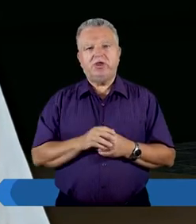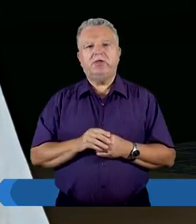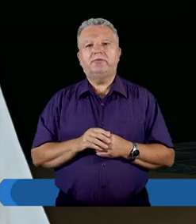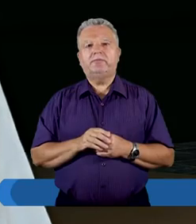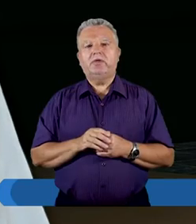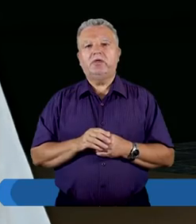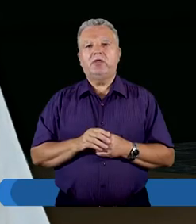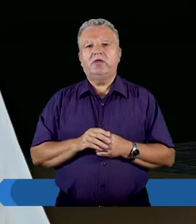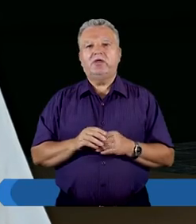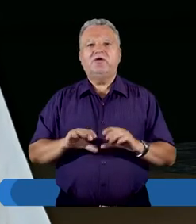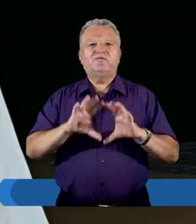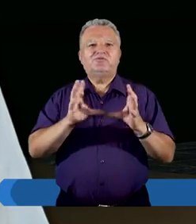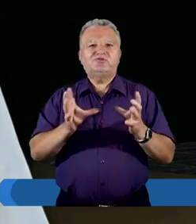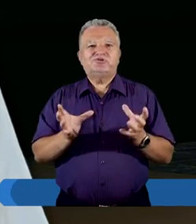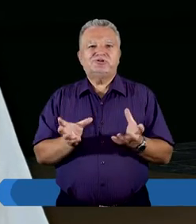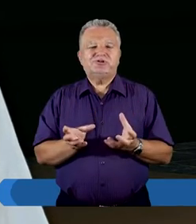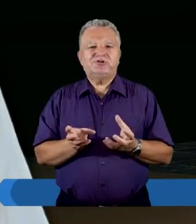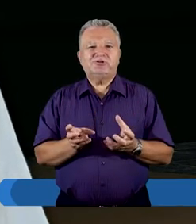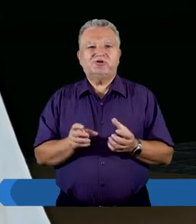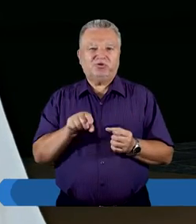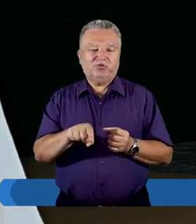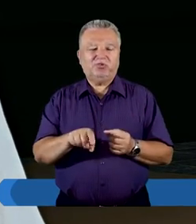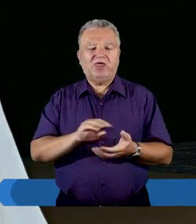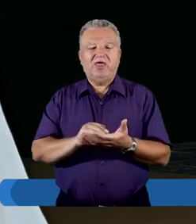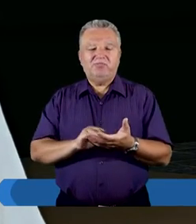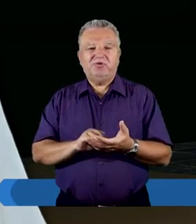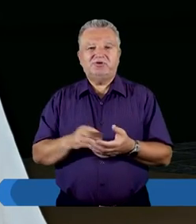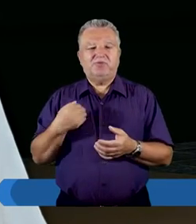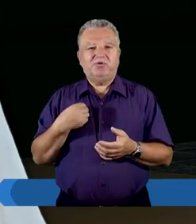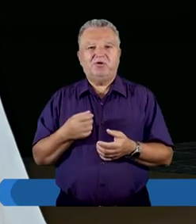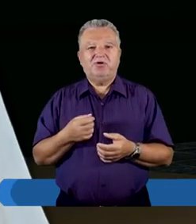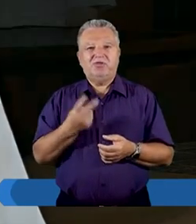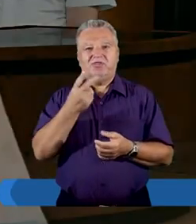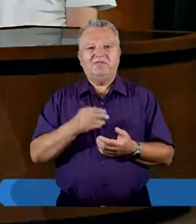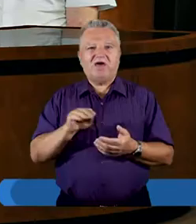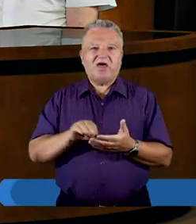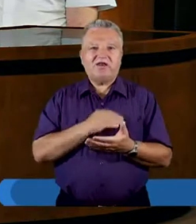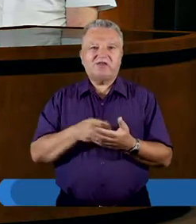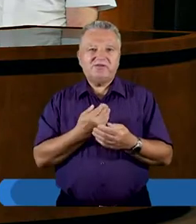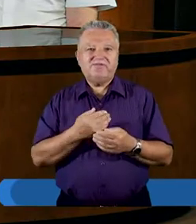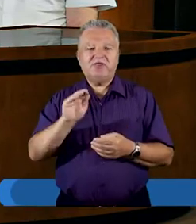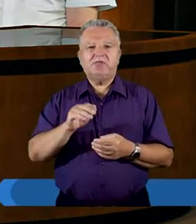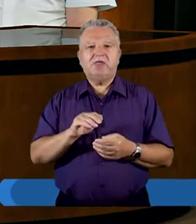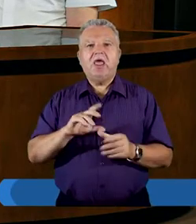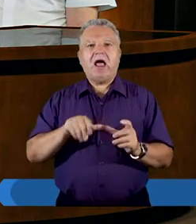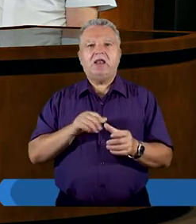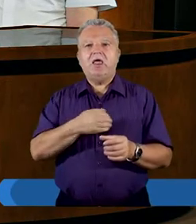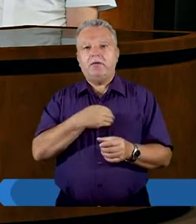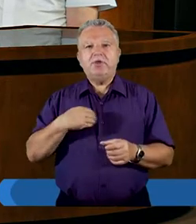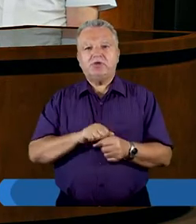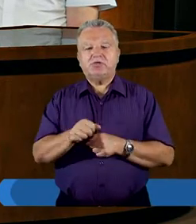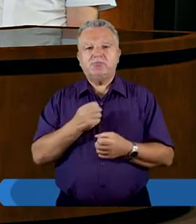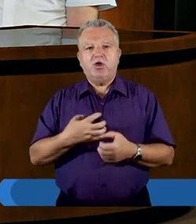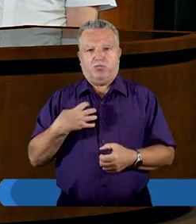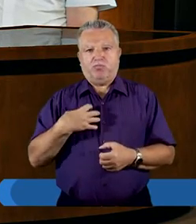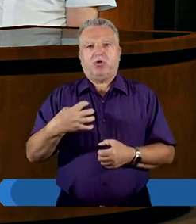ten wszystkiego w dwójnasób i nie wiem, czy to zawsze się pokrywa, ale jesteśmy bogatsi o pewne doświadczenia, które